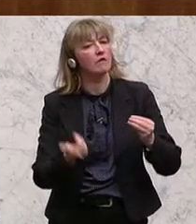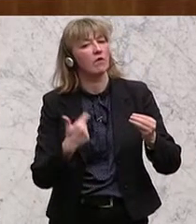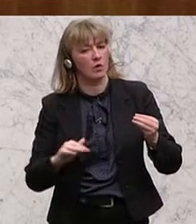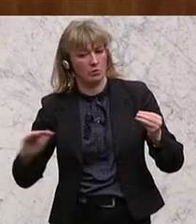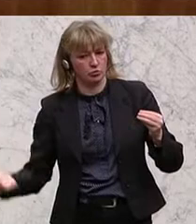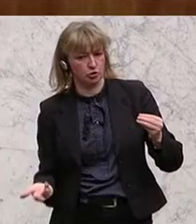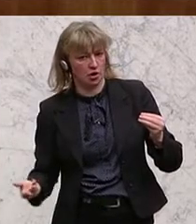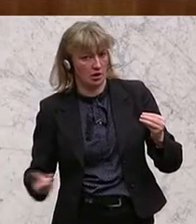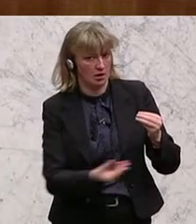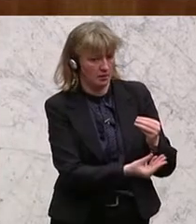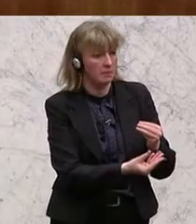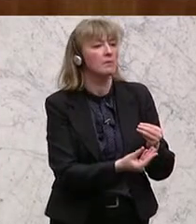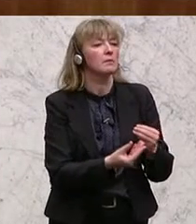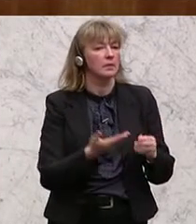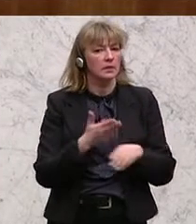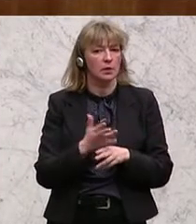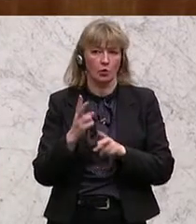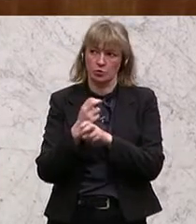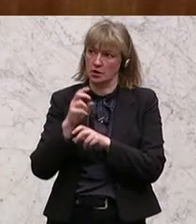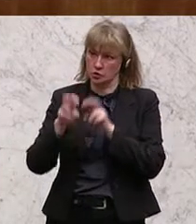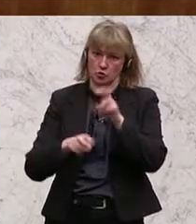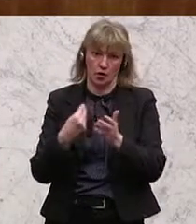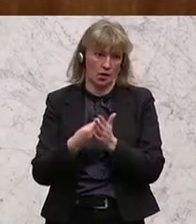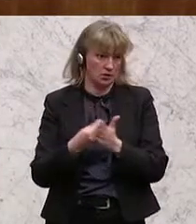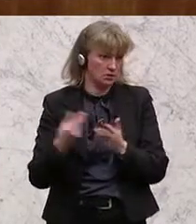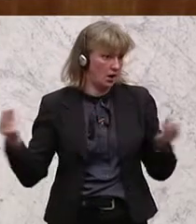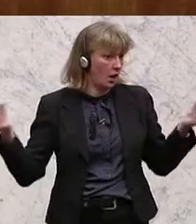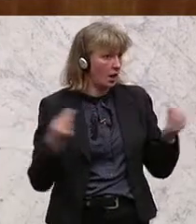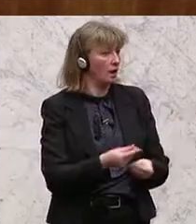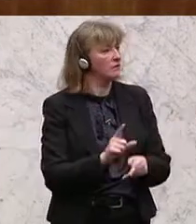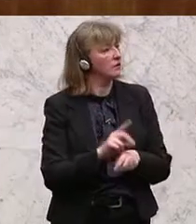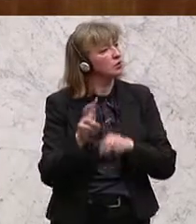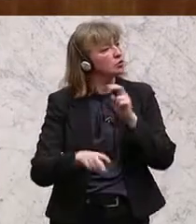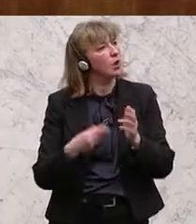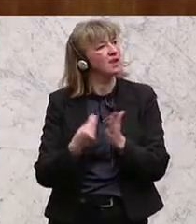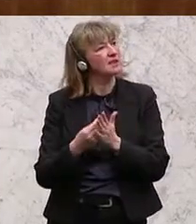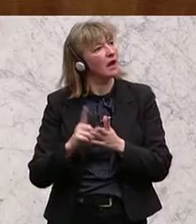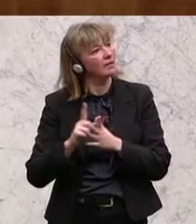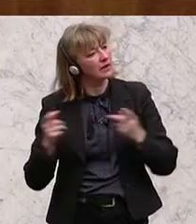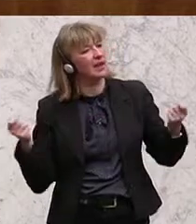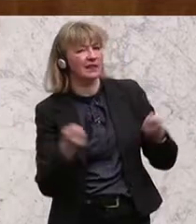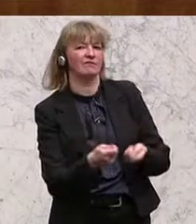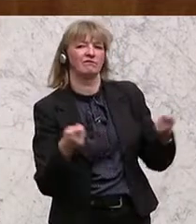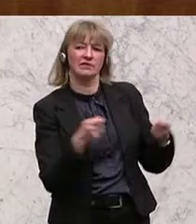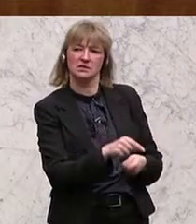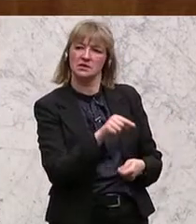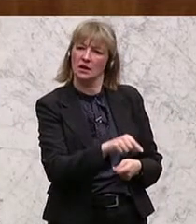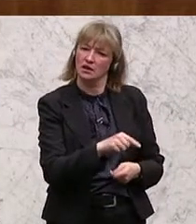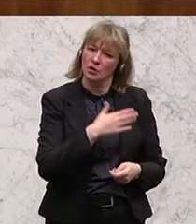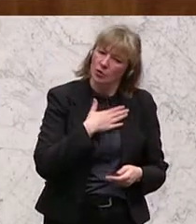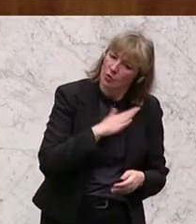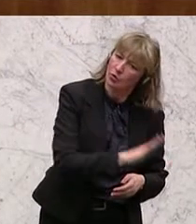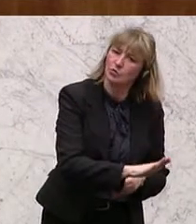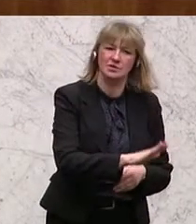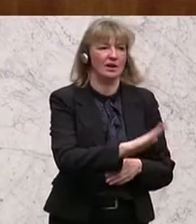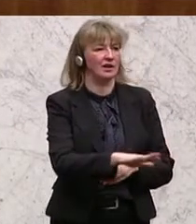finanziert durch die österreichischen Steuerzahler, das ist ein Investment der österreichischen Steuerzahler, wenn man es so formulieren will, in unsere Kinder,